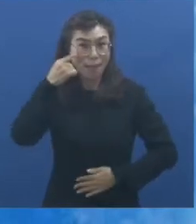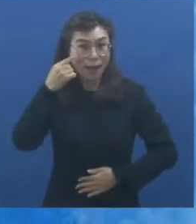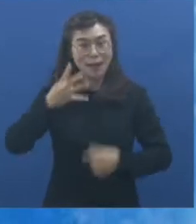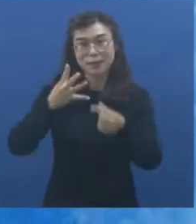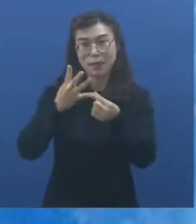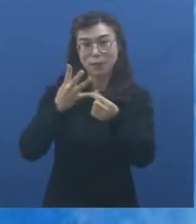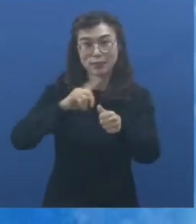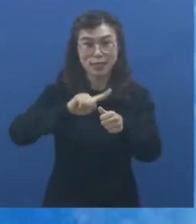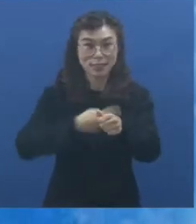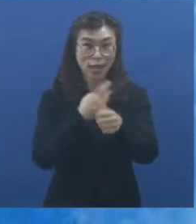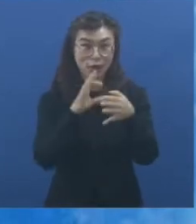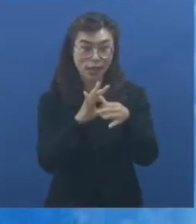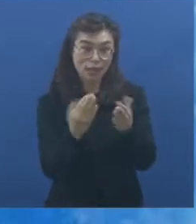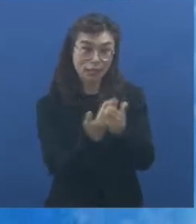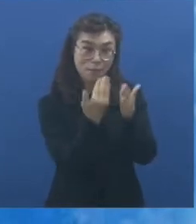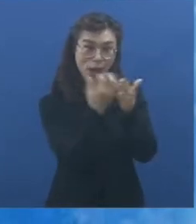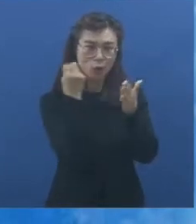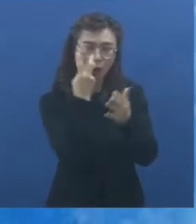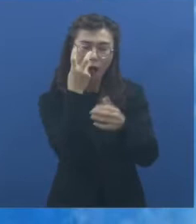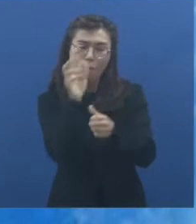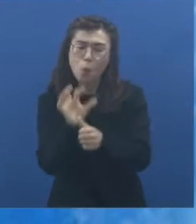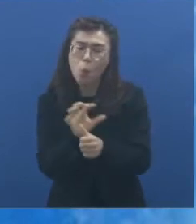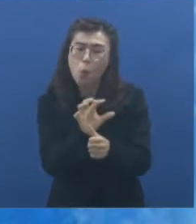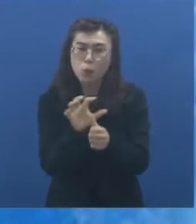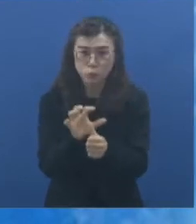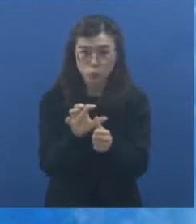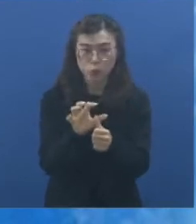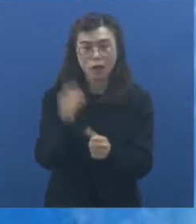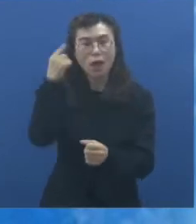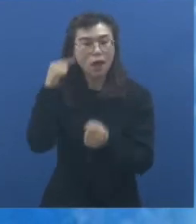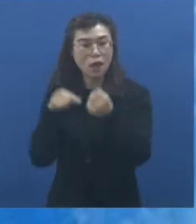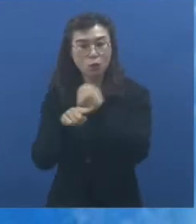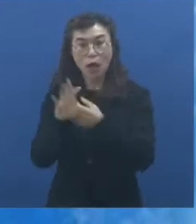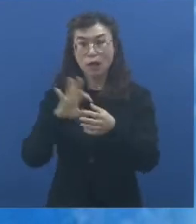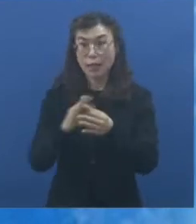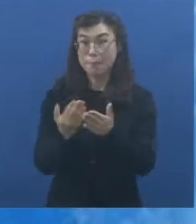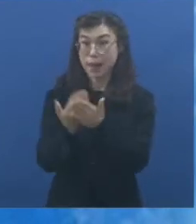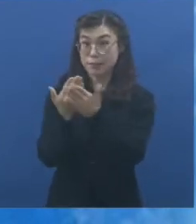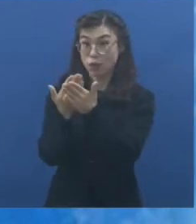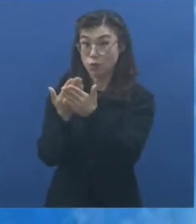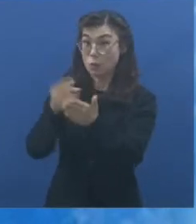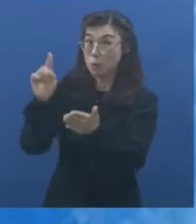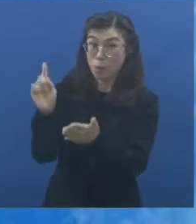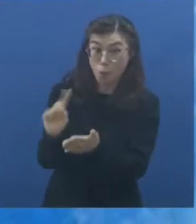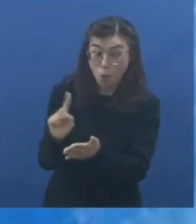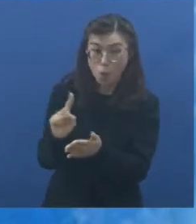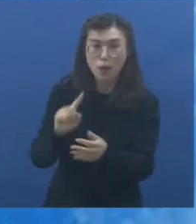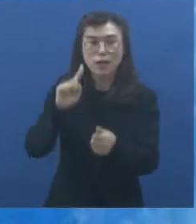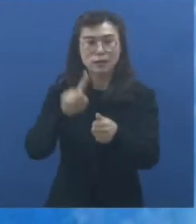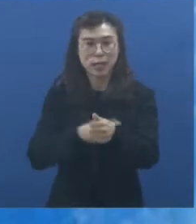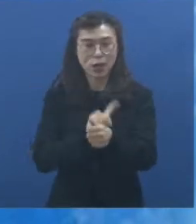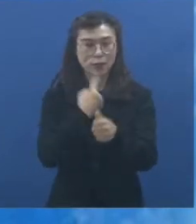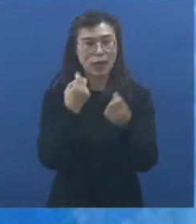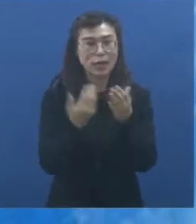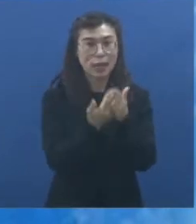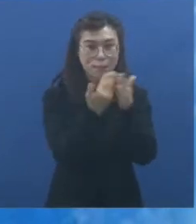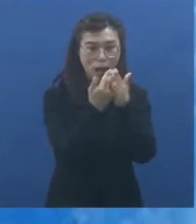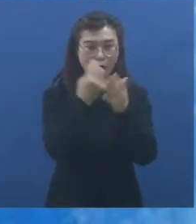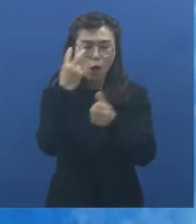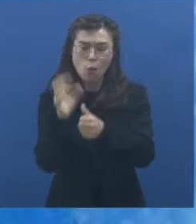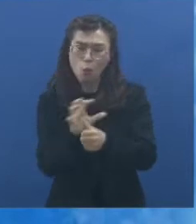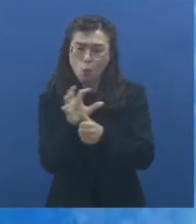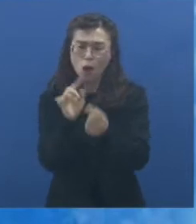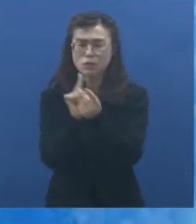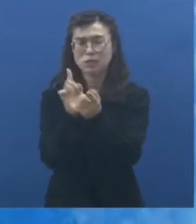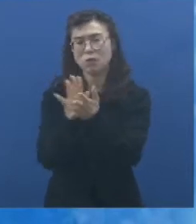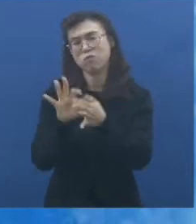개발과 보존 자 여러분들 어 과학의 발전 앉아 n 자연의 이제 그 개발과 보전과 있는 연길 안 줄 수가